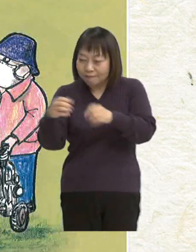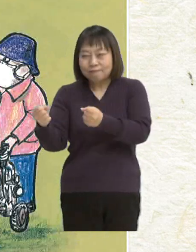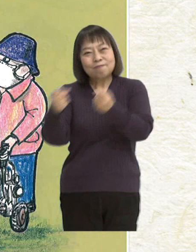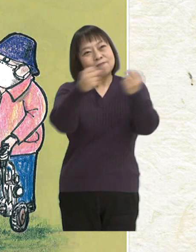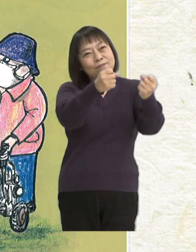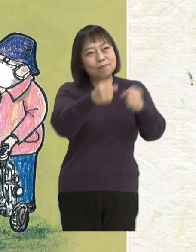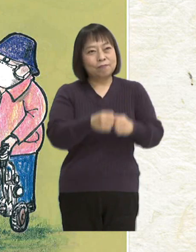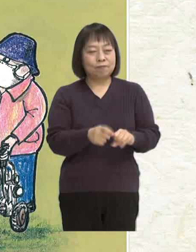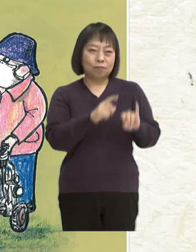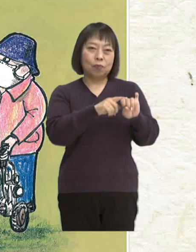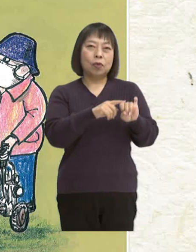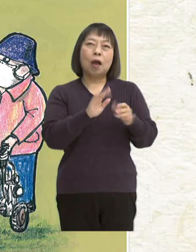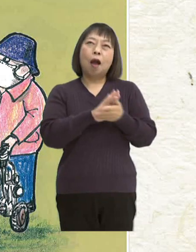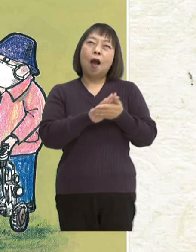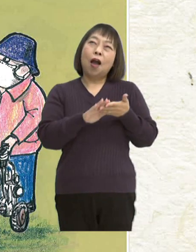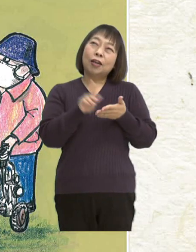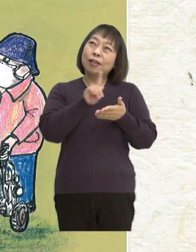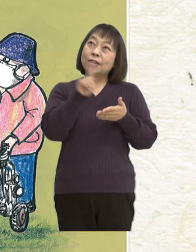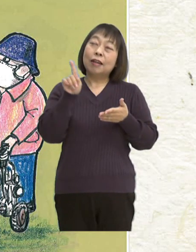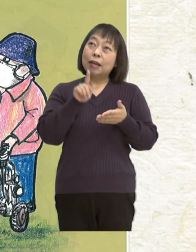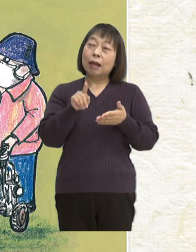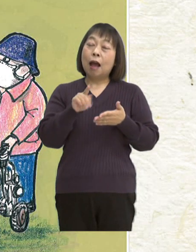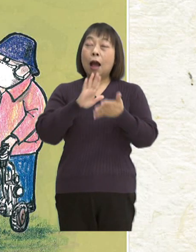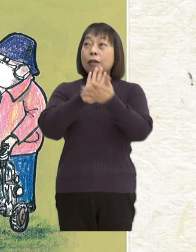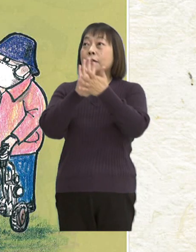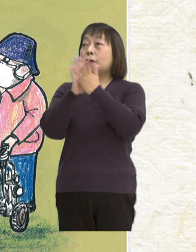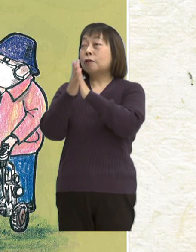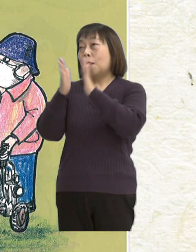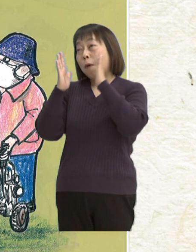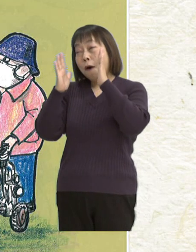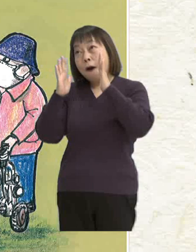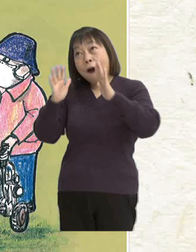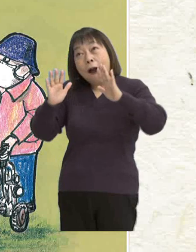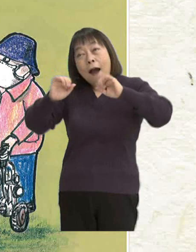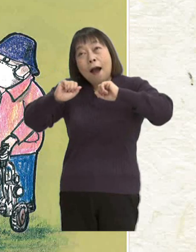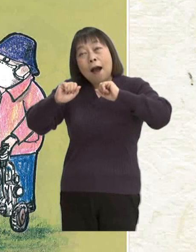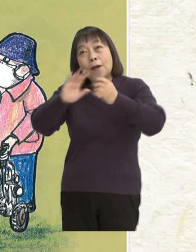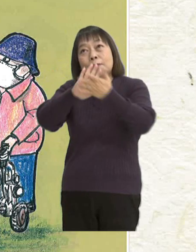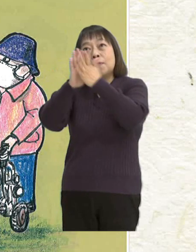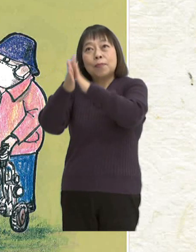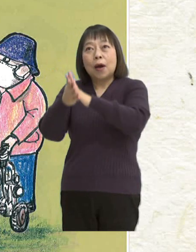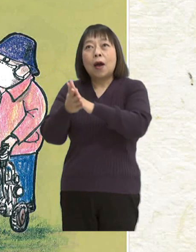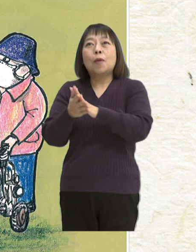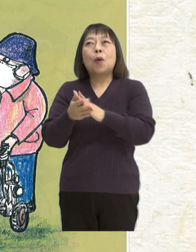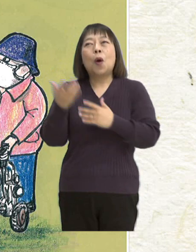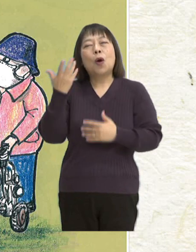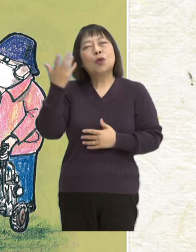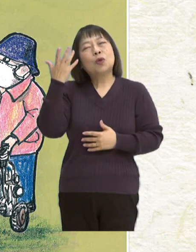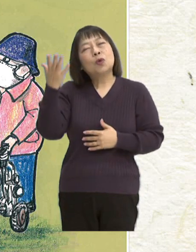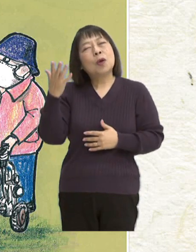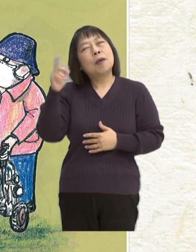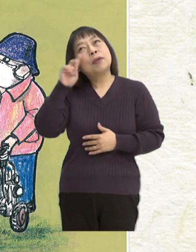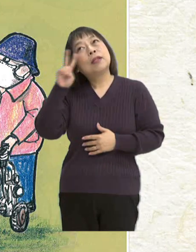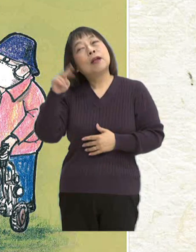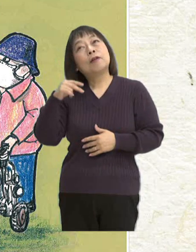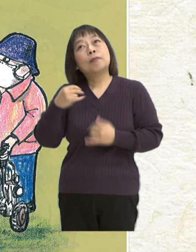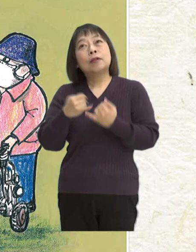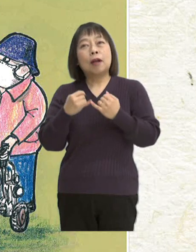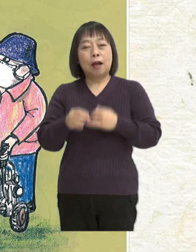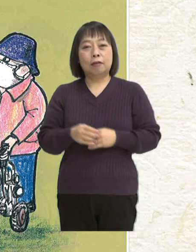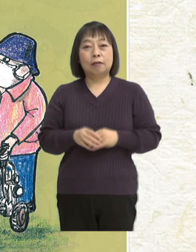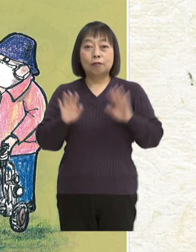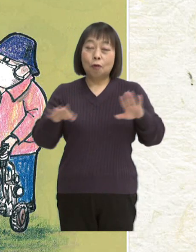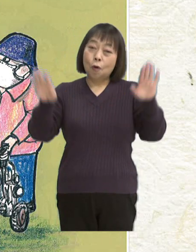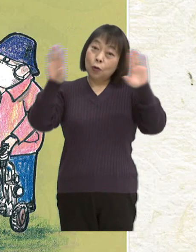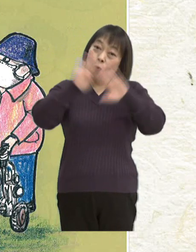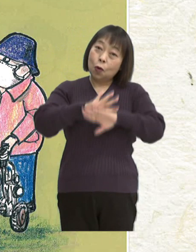綺麗な桜も一生懸命に咲いとる、夢見心地や。今夜は夢を見